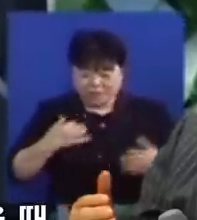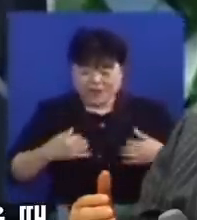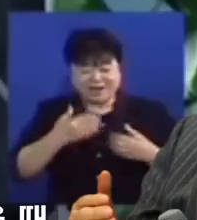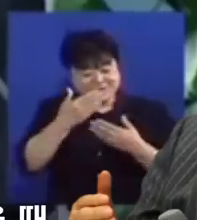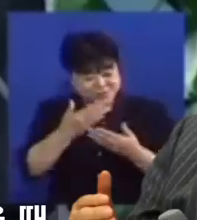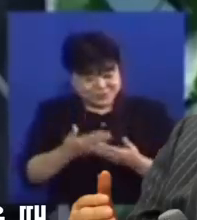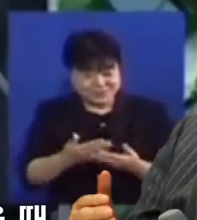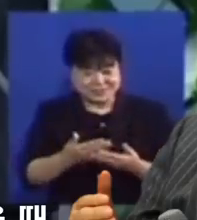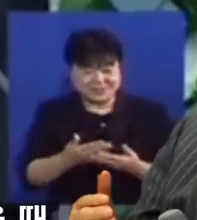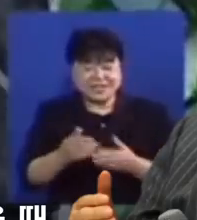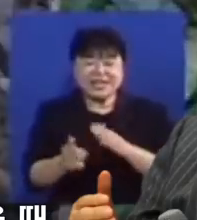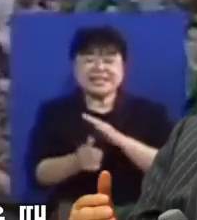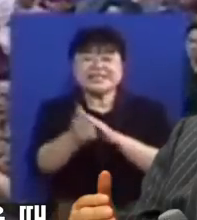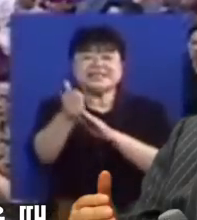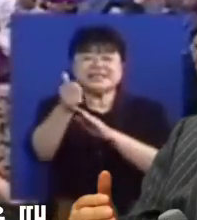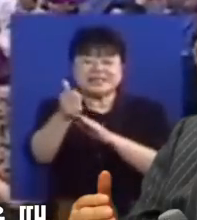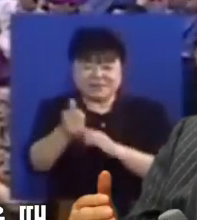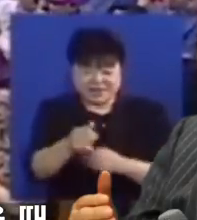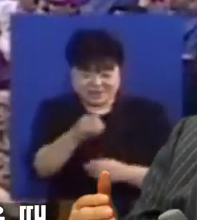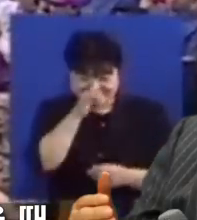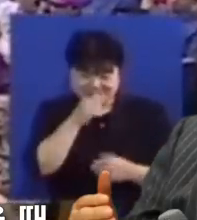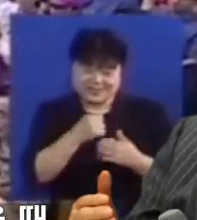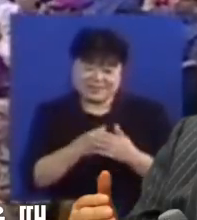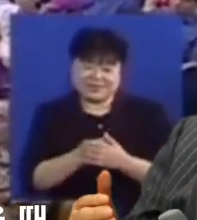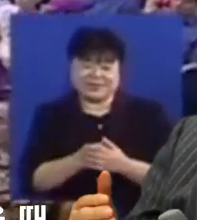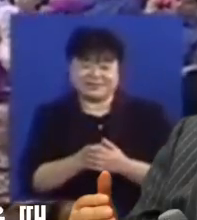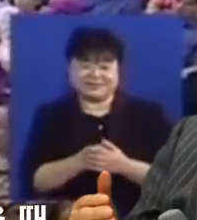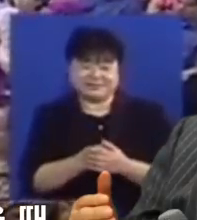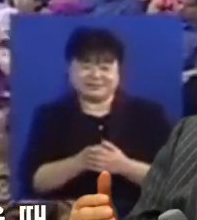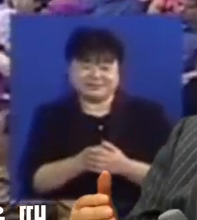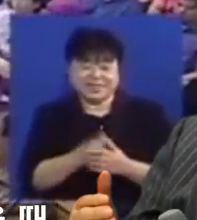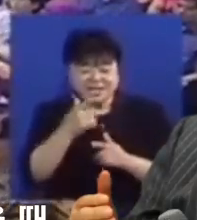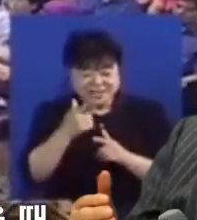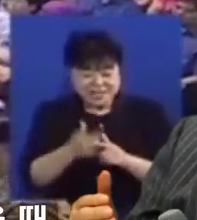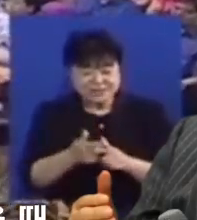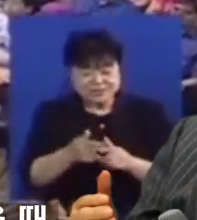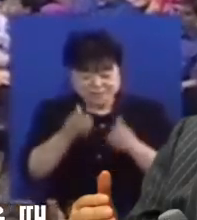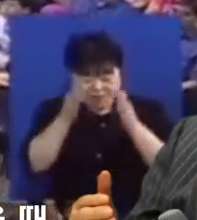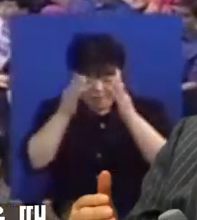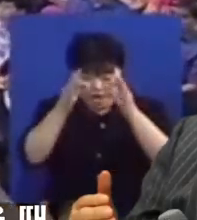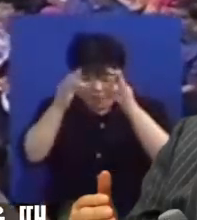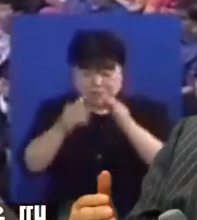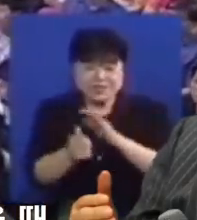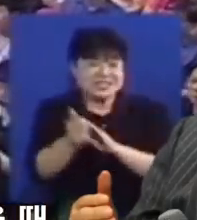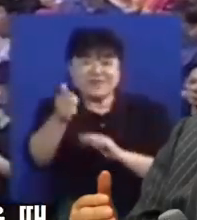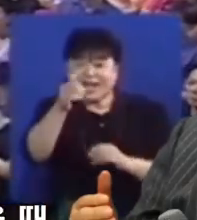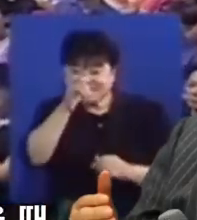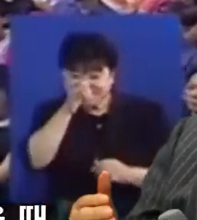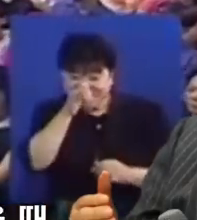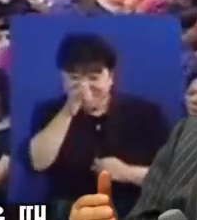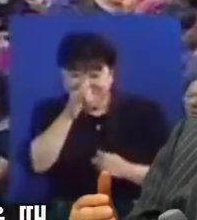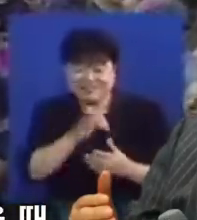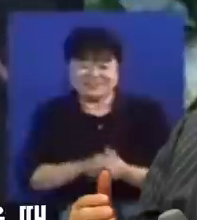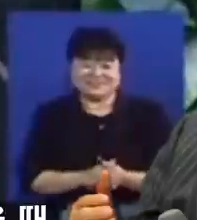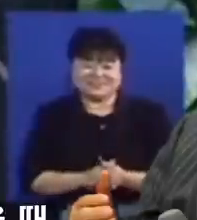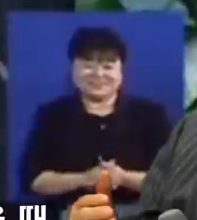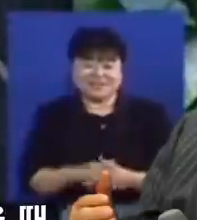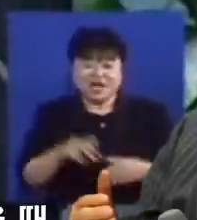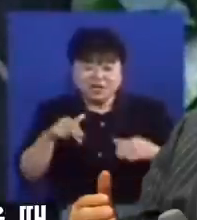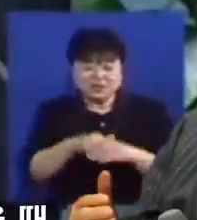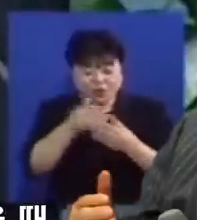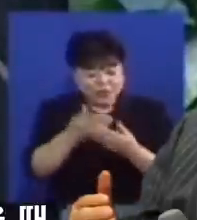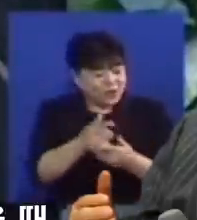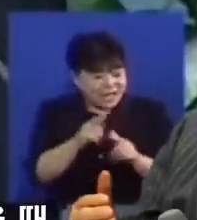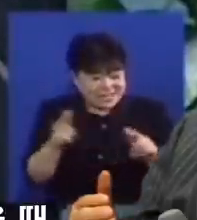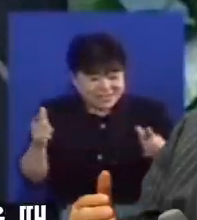주시는 희망의 근거가 된 것입니다. 예수님을 바라보면 희망이 있습니다. 종교를 얻는